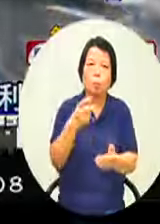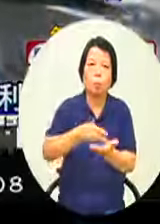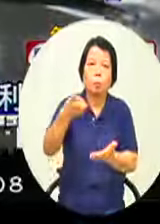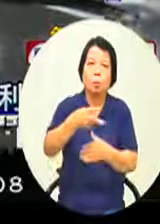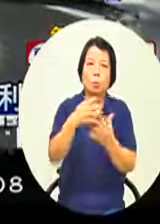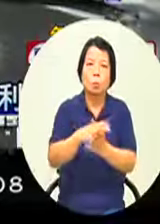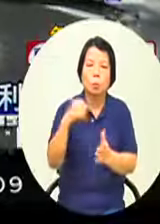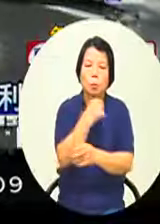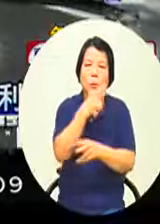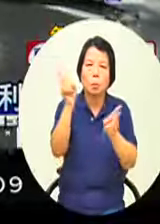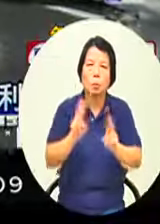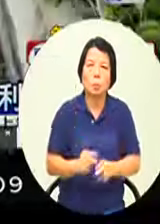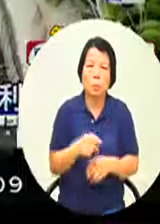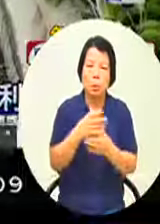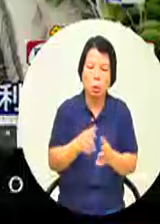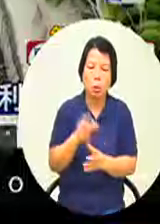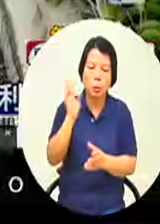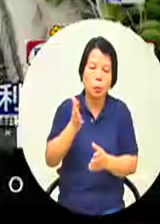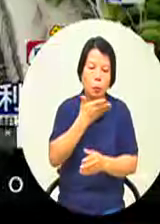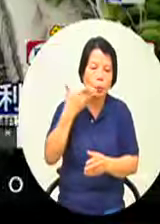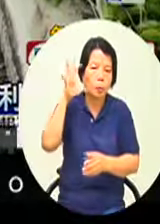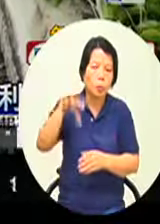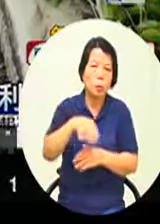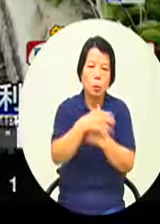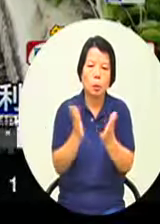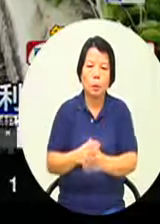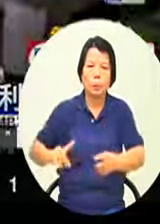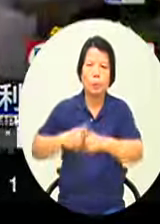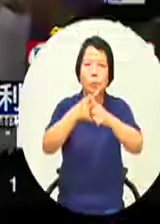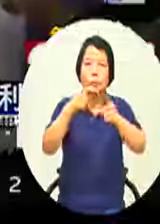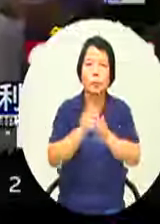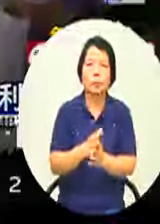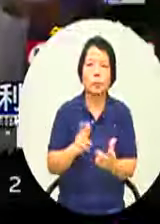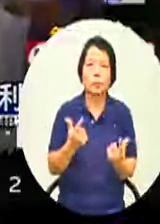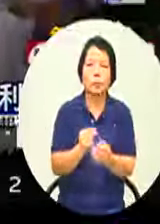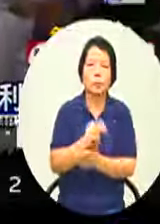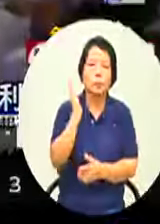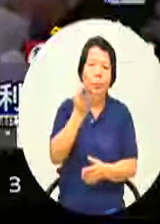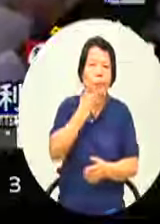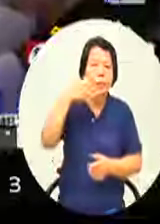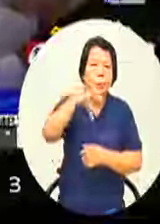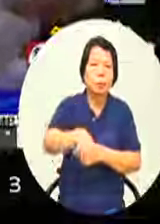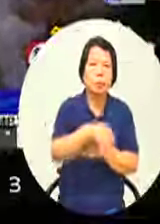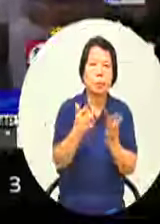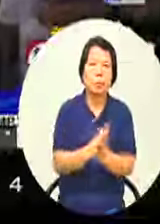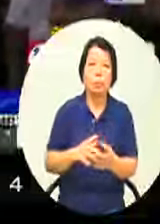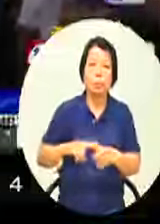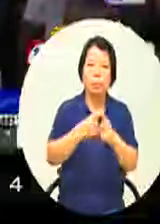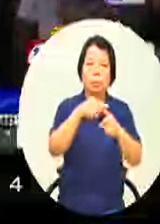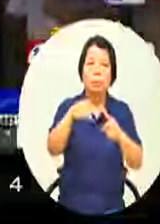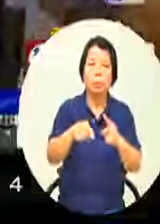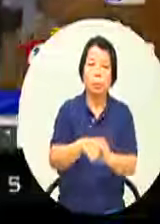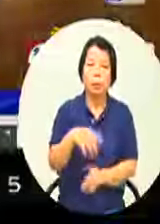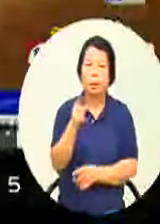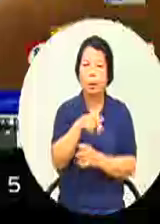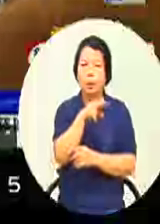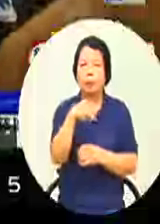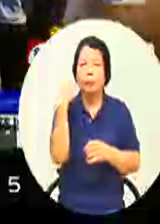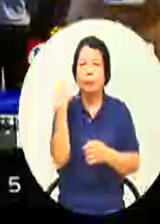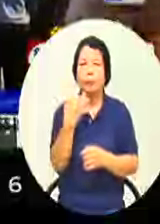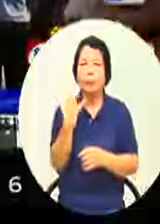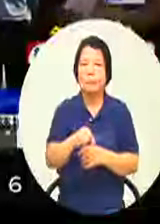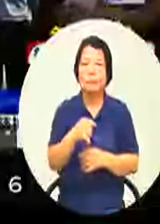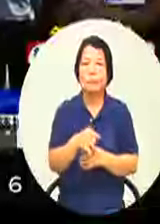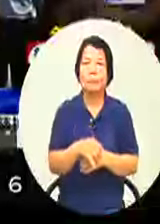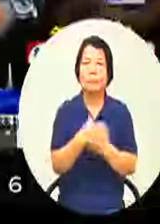电前盾工程人员到场擦枪走火，水利局台电护港。 你看我咧做，啊你都歹看。 不， 我了有时间无时间，你